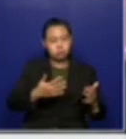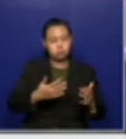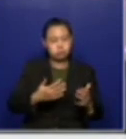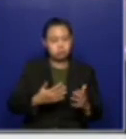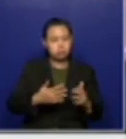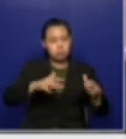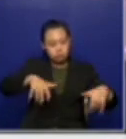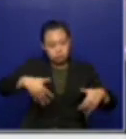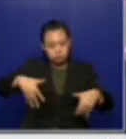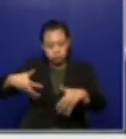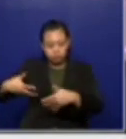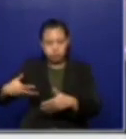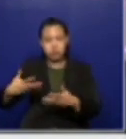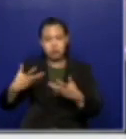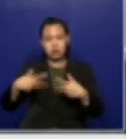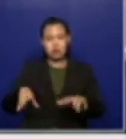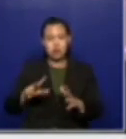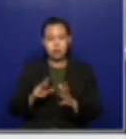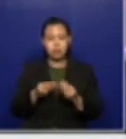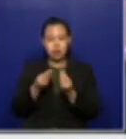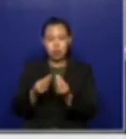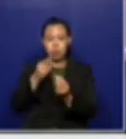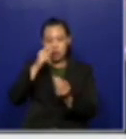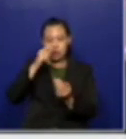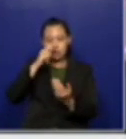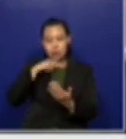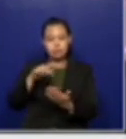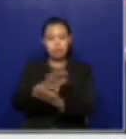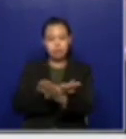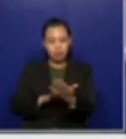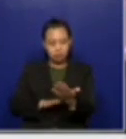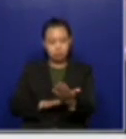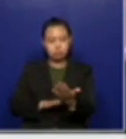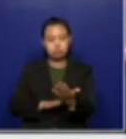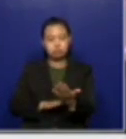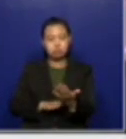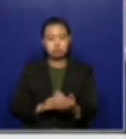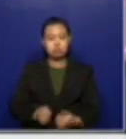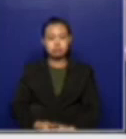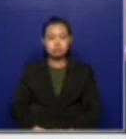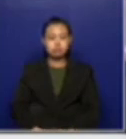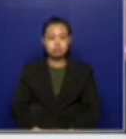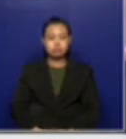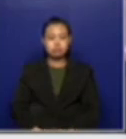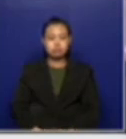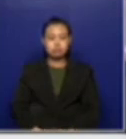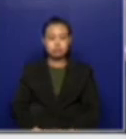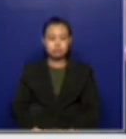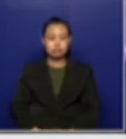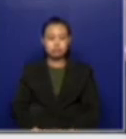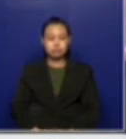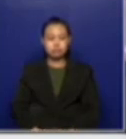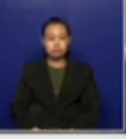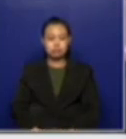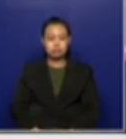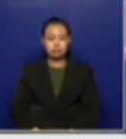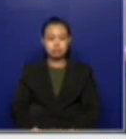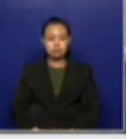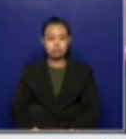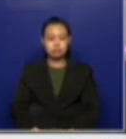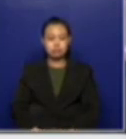ทศชาตินี้ผมยกว่ายังจะมีคำนูนเดี๋ยวจึงบอกว่ามันเกี่ยวกับงบประมาณอย่างไรเกี่ยวกันอย่าง